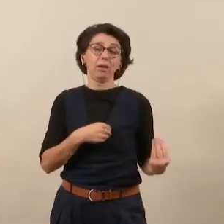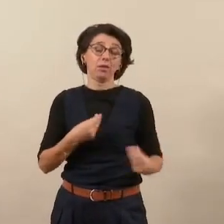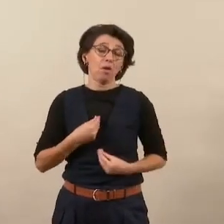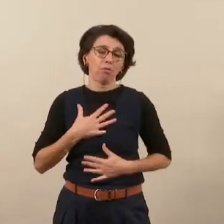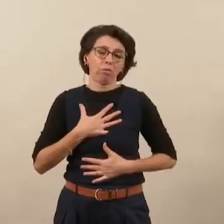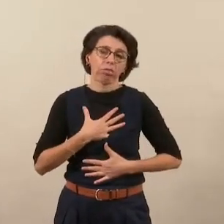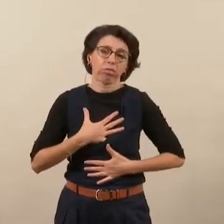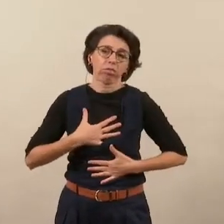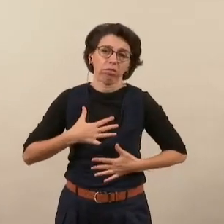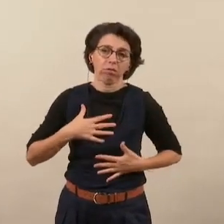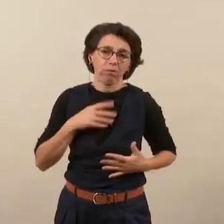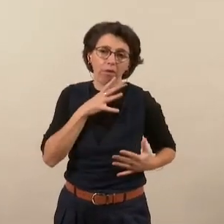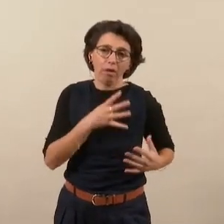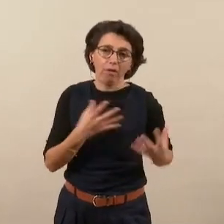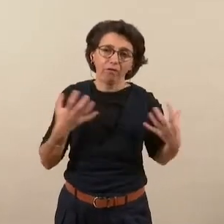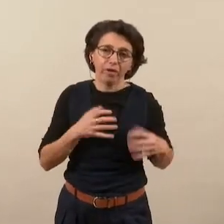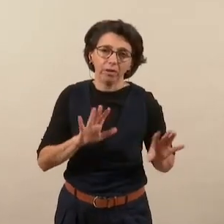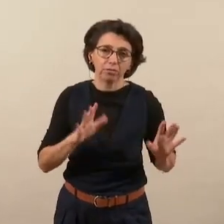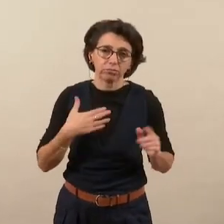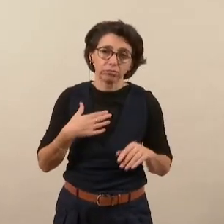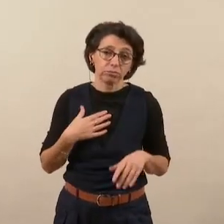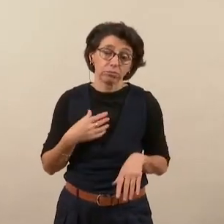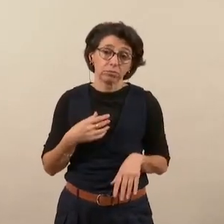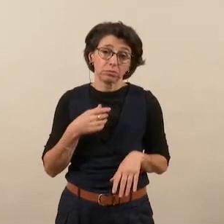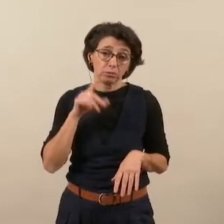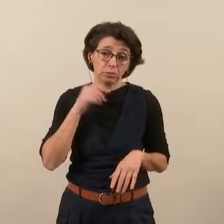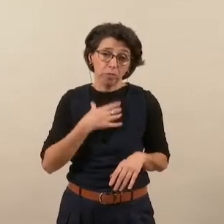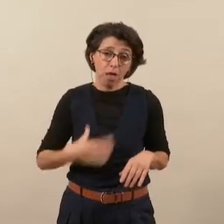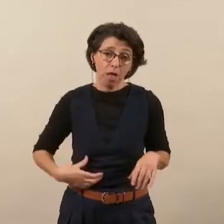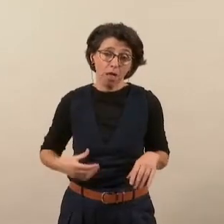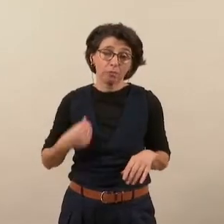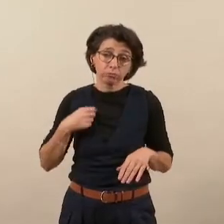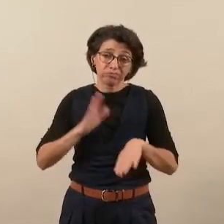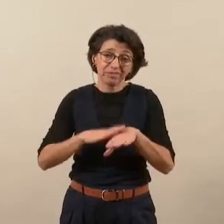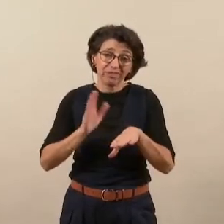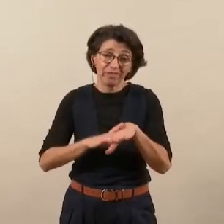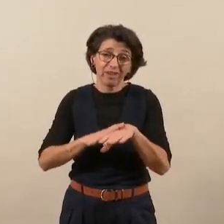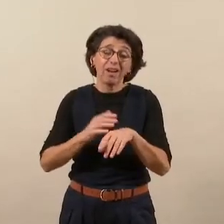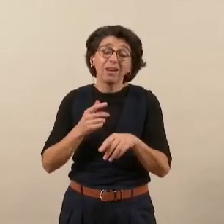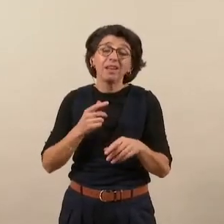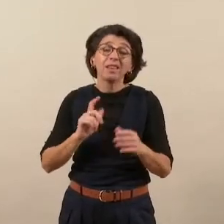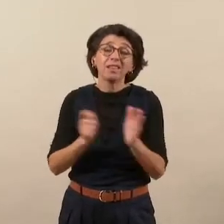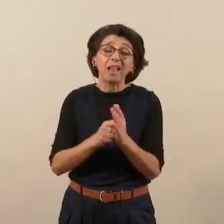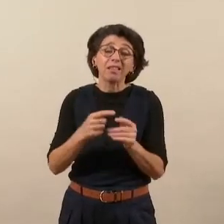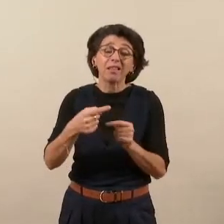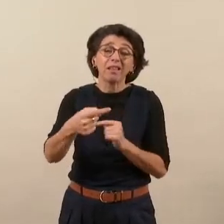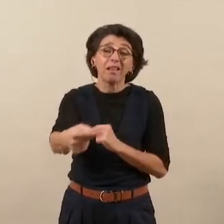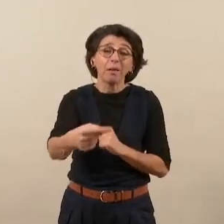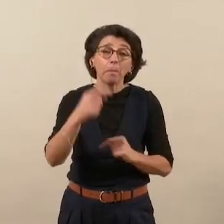viendra où votre cynisme, vos mensonges éhontés ne seront